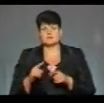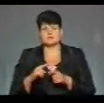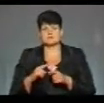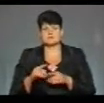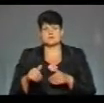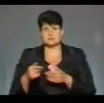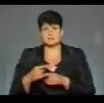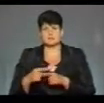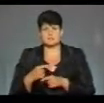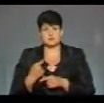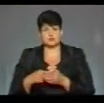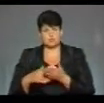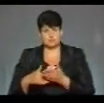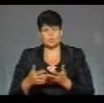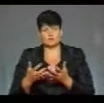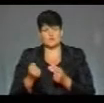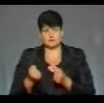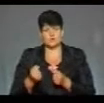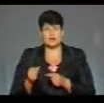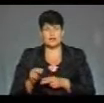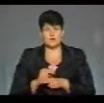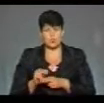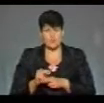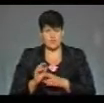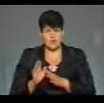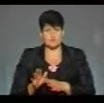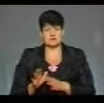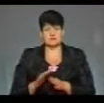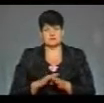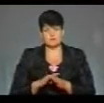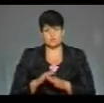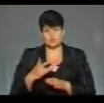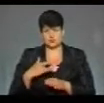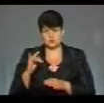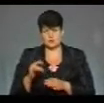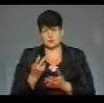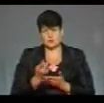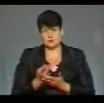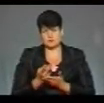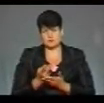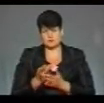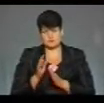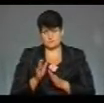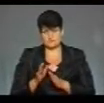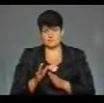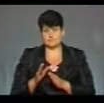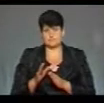медичної допомоги. Отримує консервативне лікування, дотримується строго ліжкового режиму,